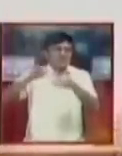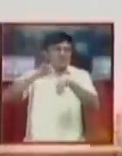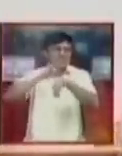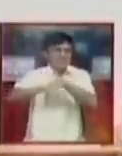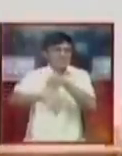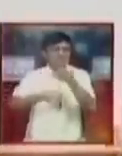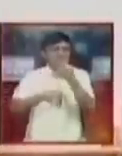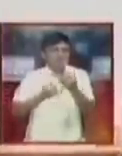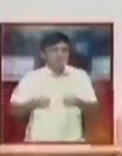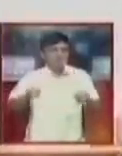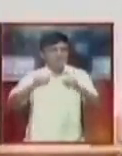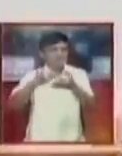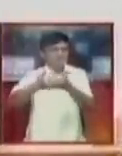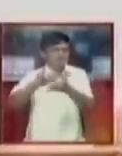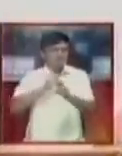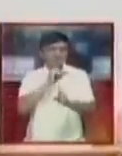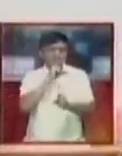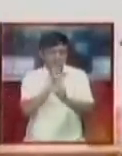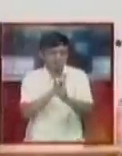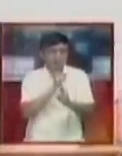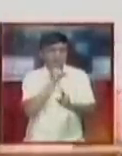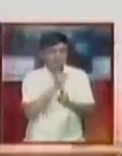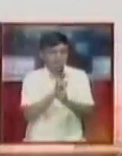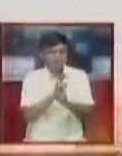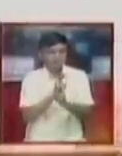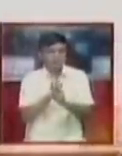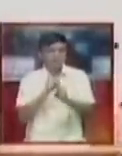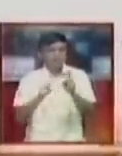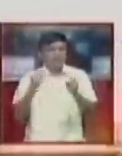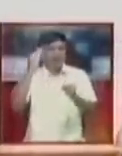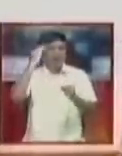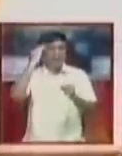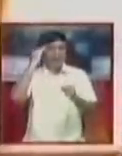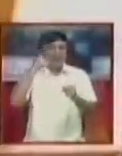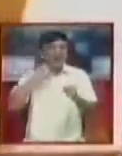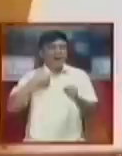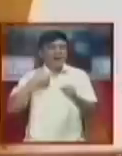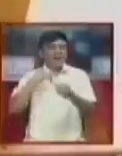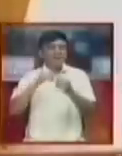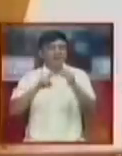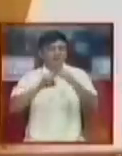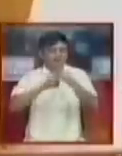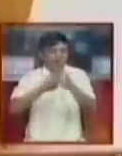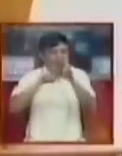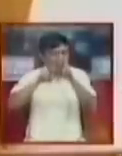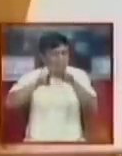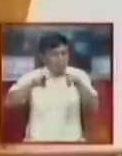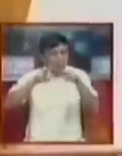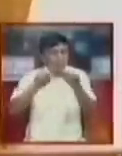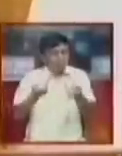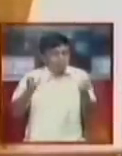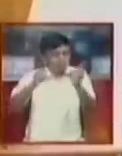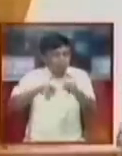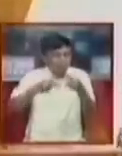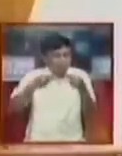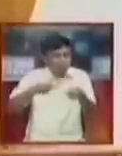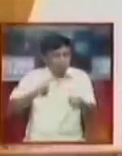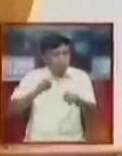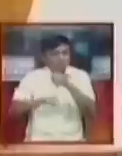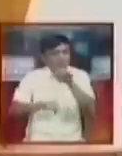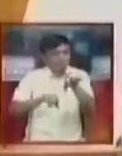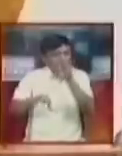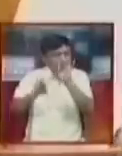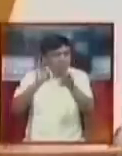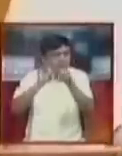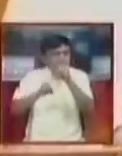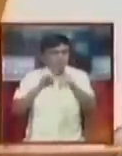sabihin siguradong-sigurado na tayo. Pero nakakainganyo po ang mga paunang resulta nitong programang to. Sinubok